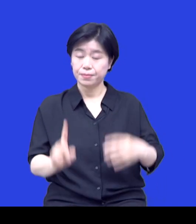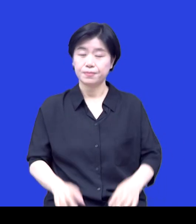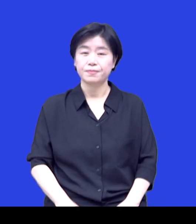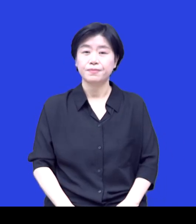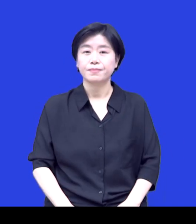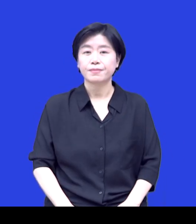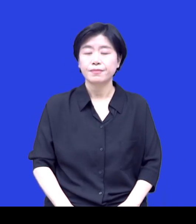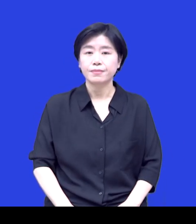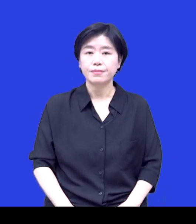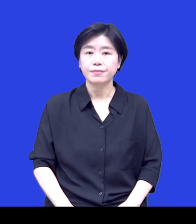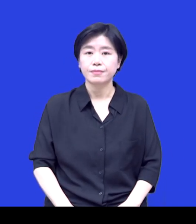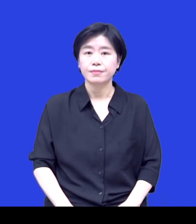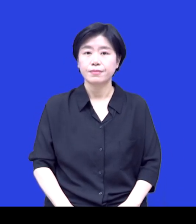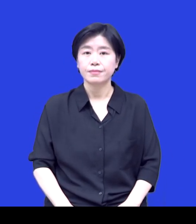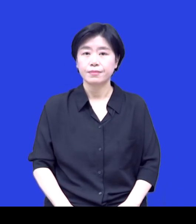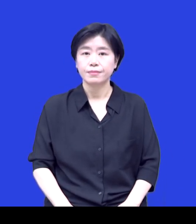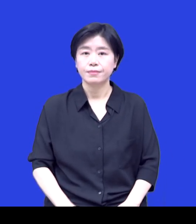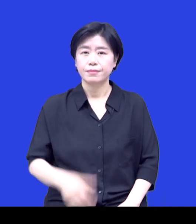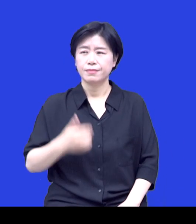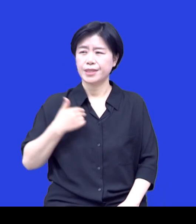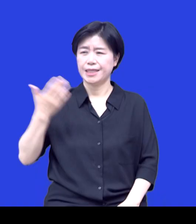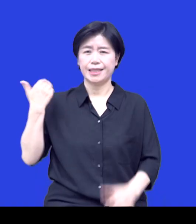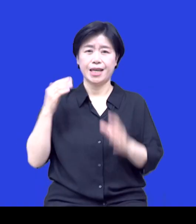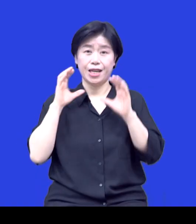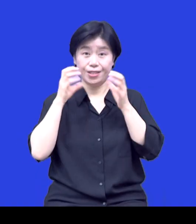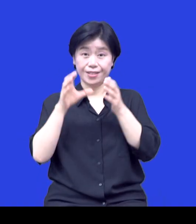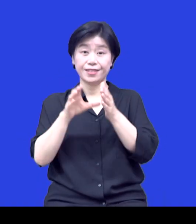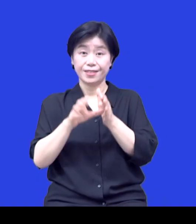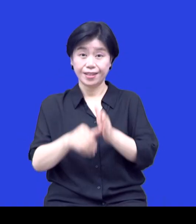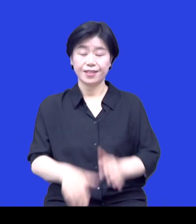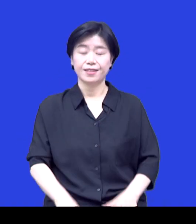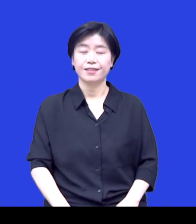아버지가 어른 되었을 때보다 제가 어렸을 때